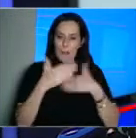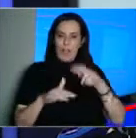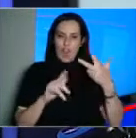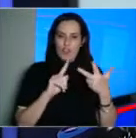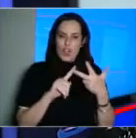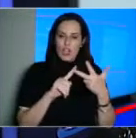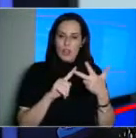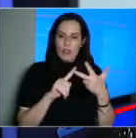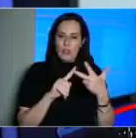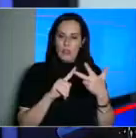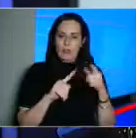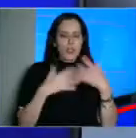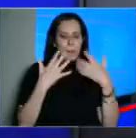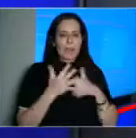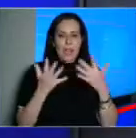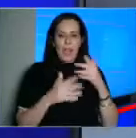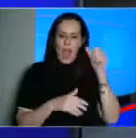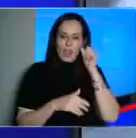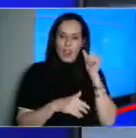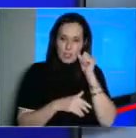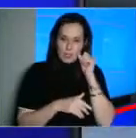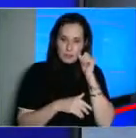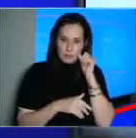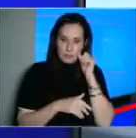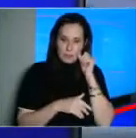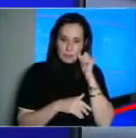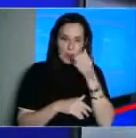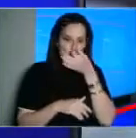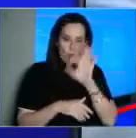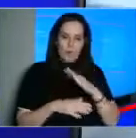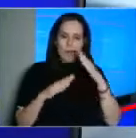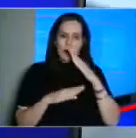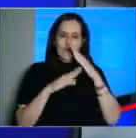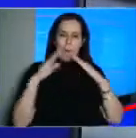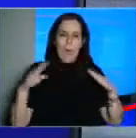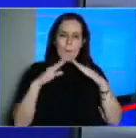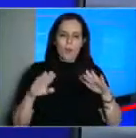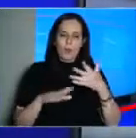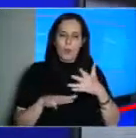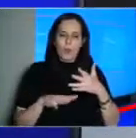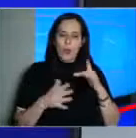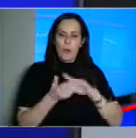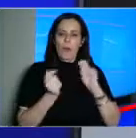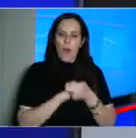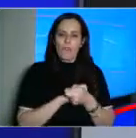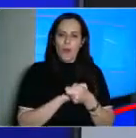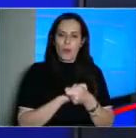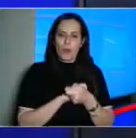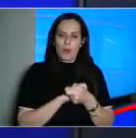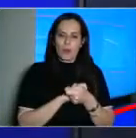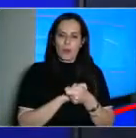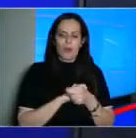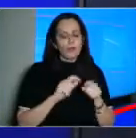השלישי, שמספר איך האשכנזים עוזבים את המעברות ואיך המקום הזה הופך להיות